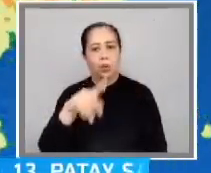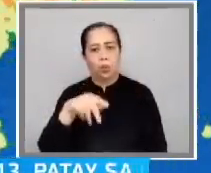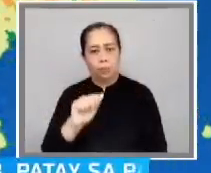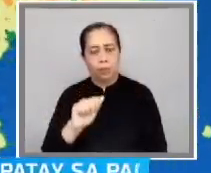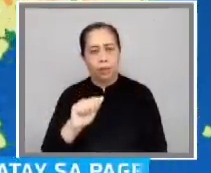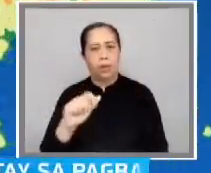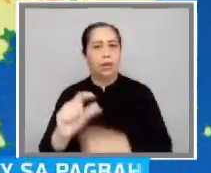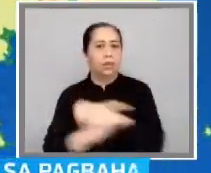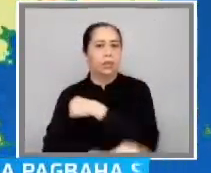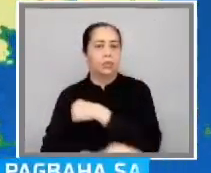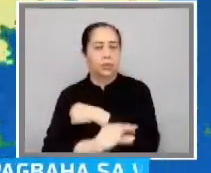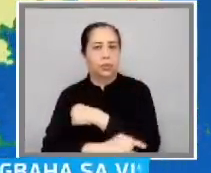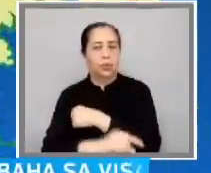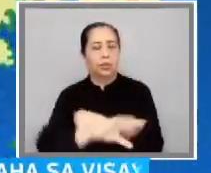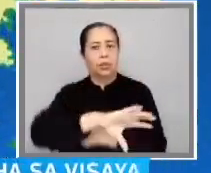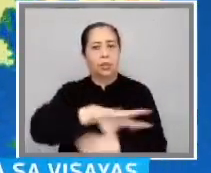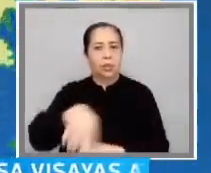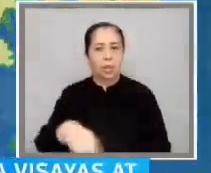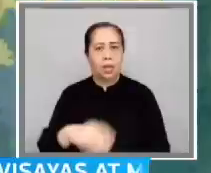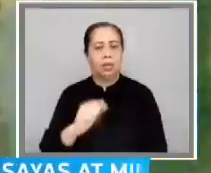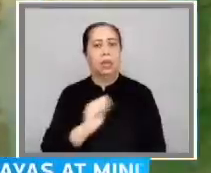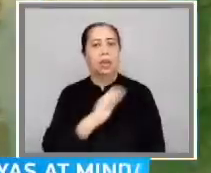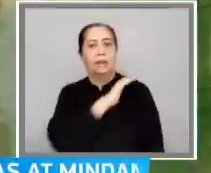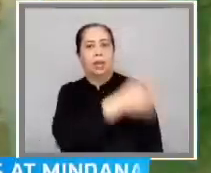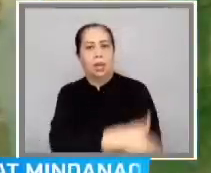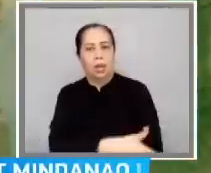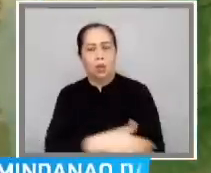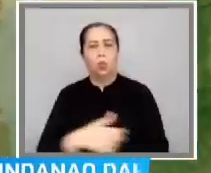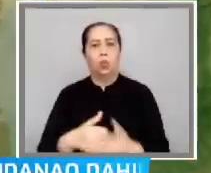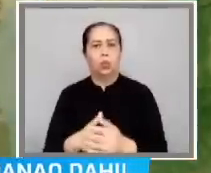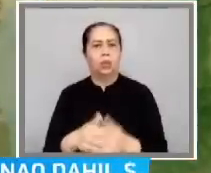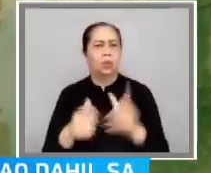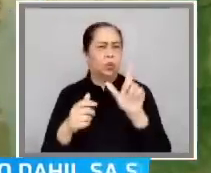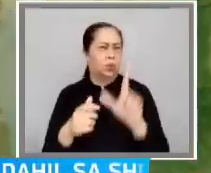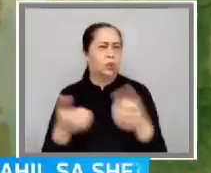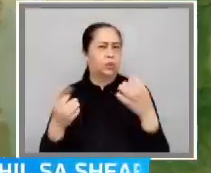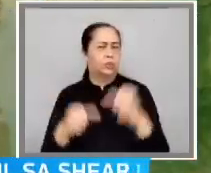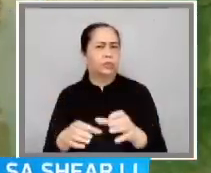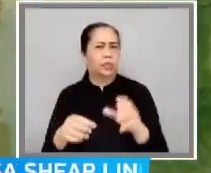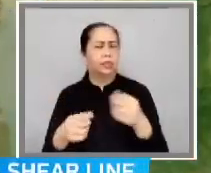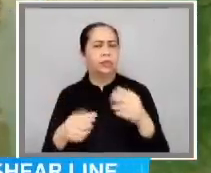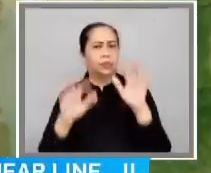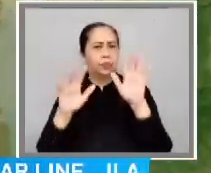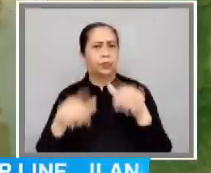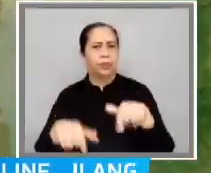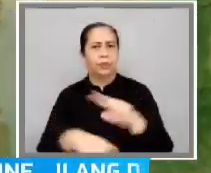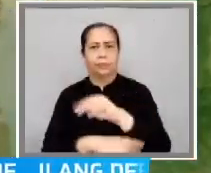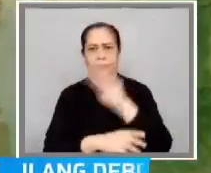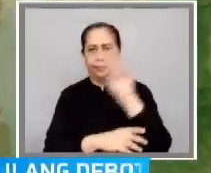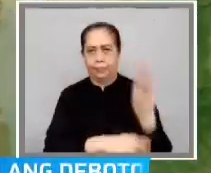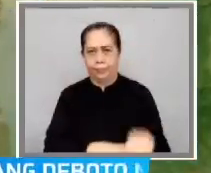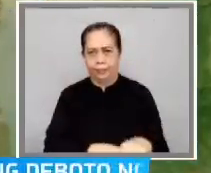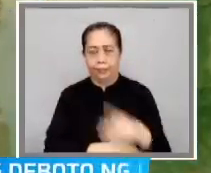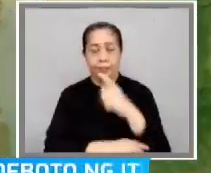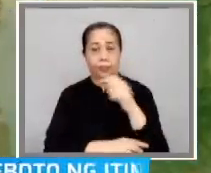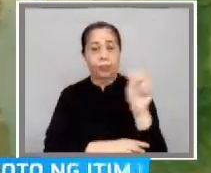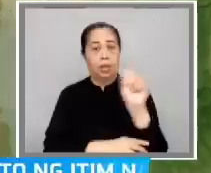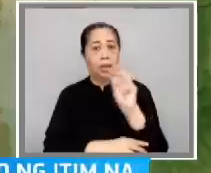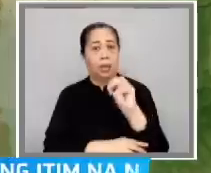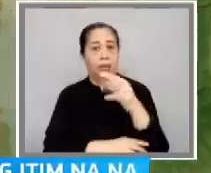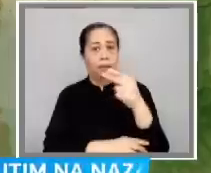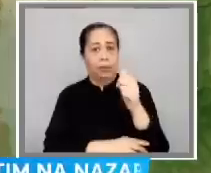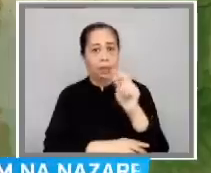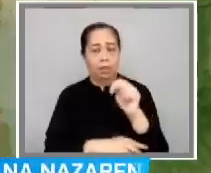Quezon, Cagayan at Apayao. Mababa naman ang tsansa ng ulan dito sa Metro Manila. Dahil po sa amihan, patuloy